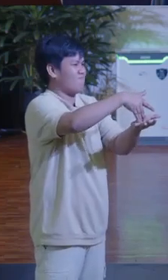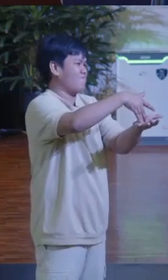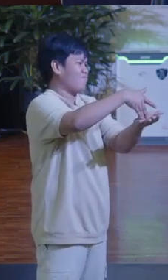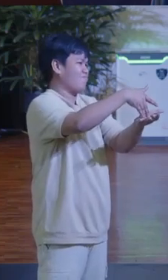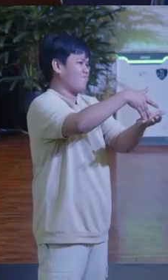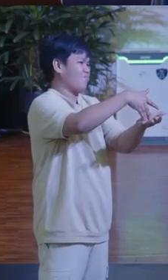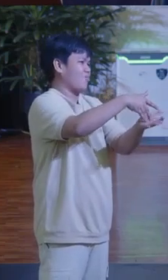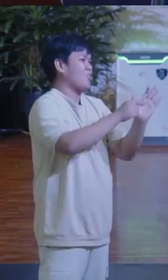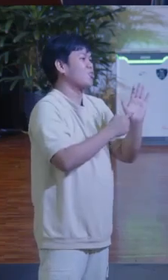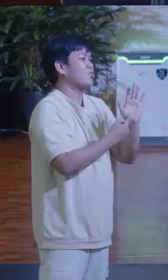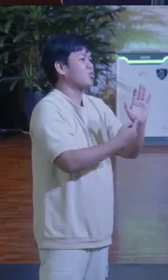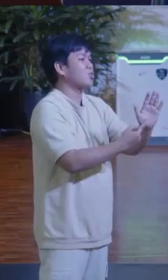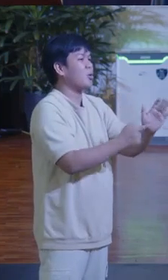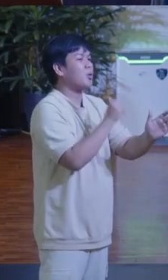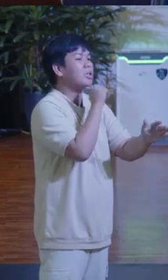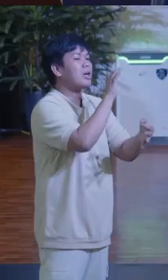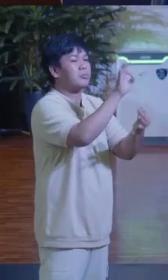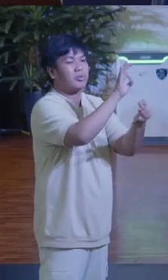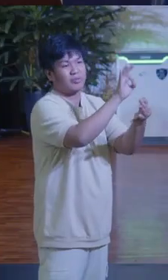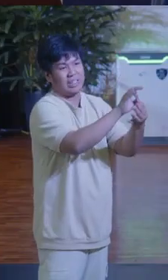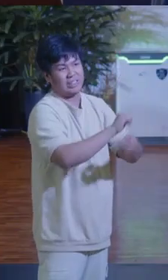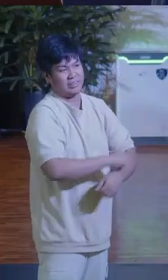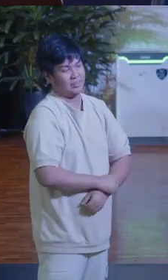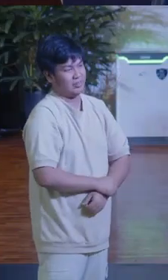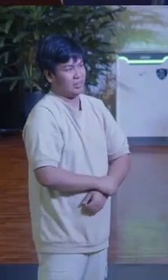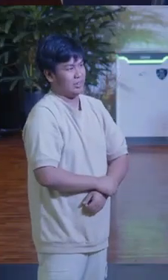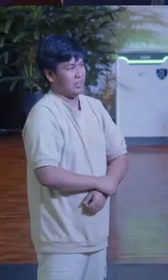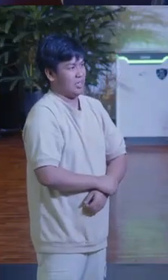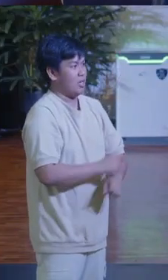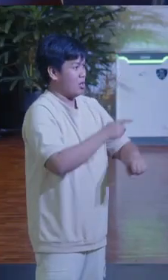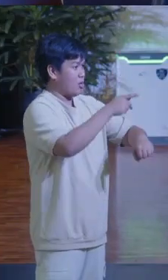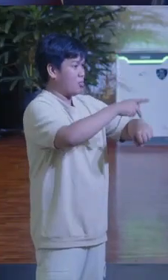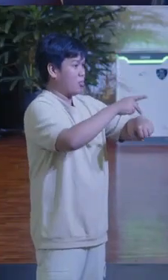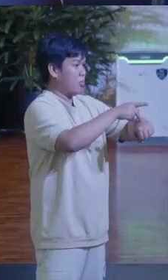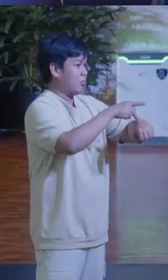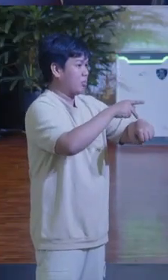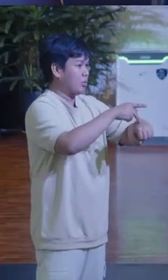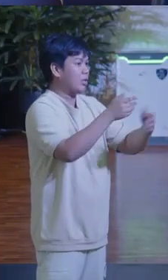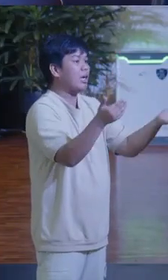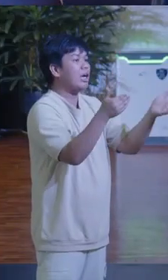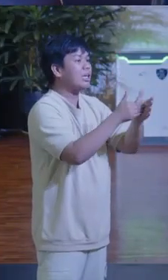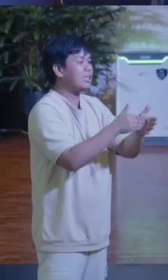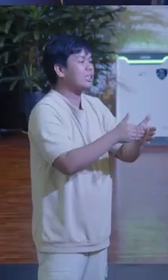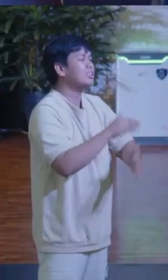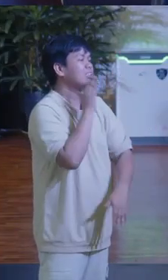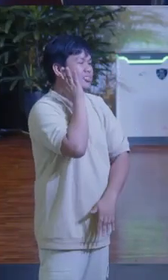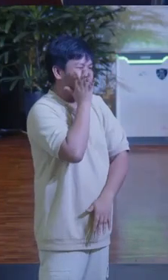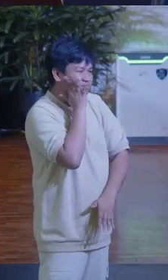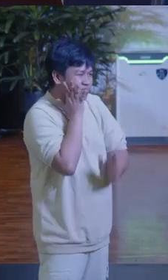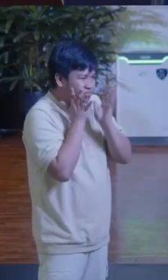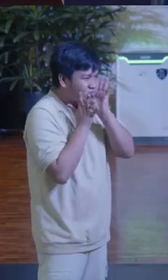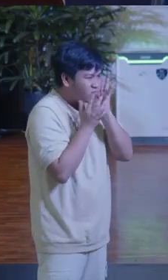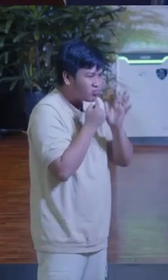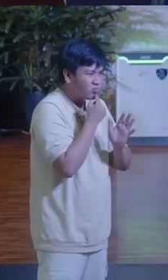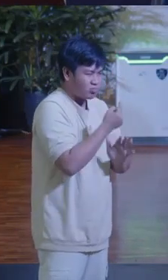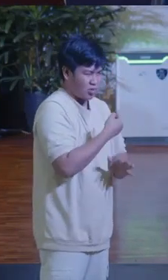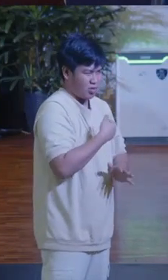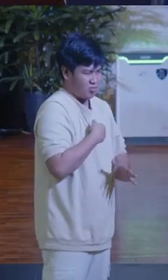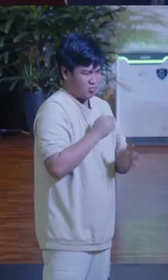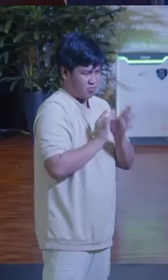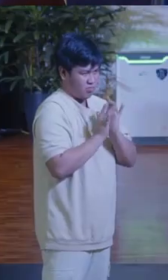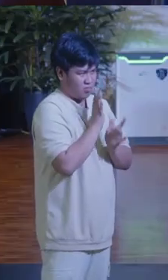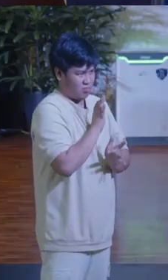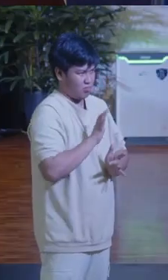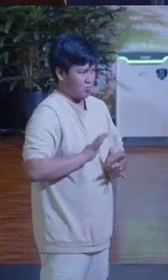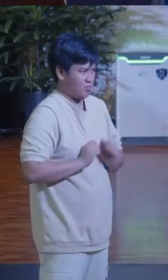Nahiya na naman siyang ipahayag na siya ay apostol ni Kristo. Meron siyang track record na